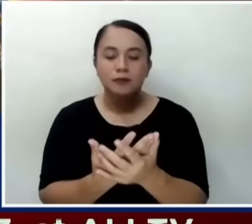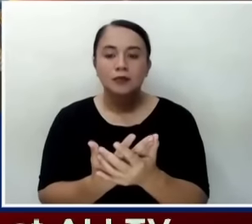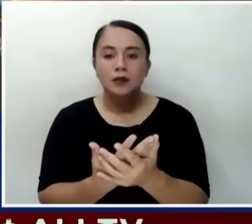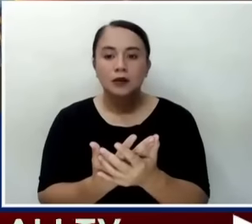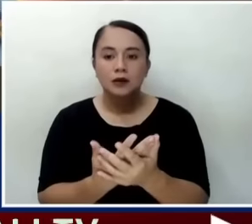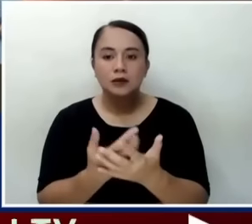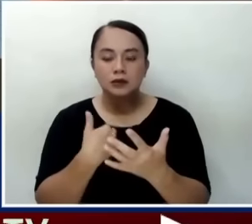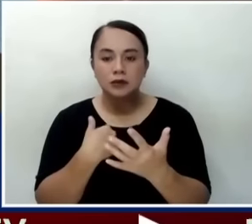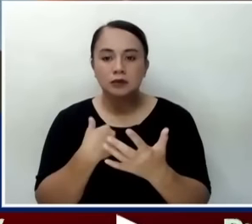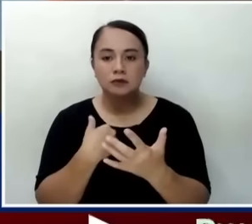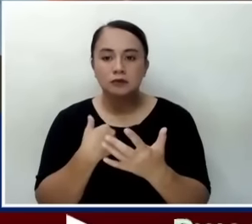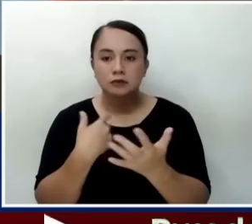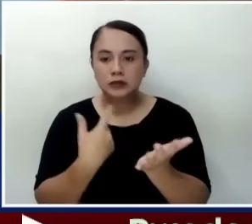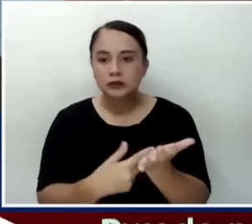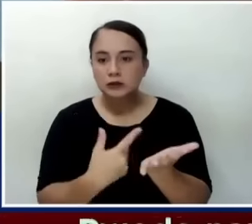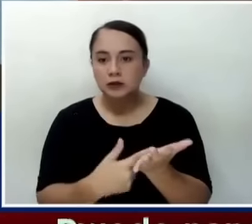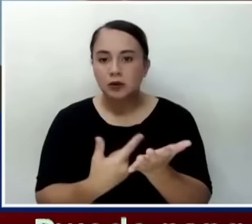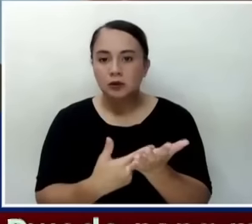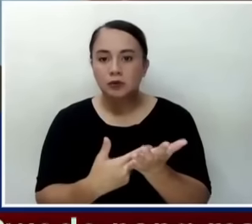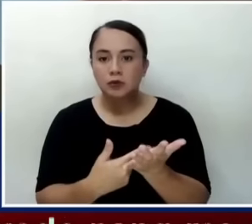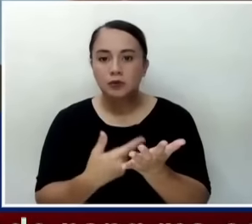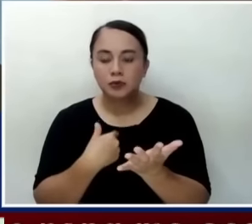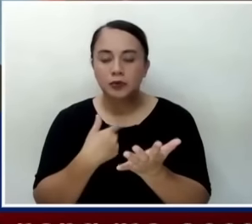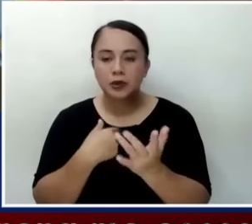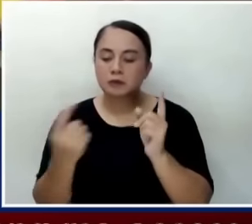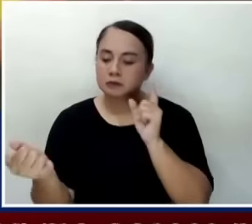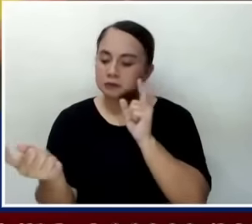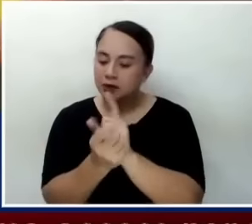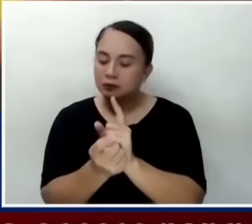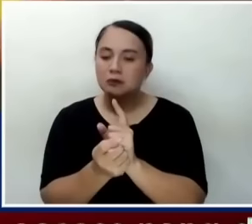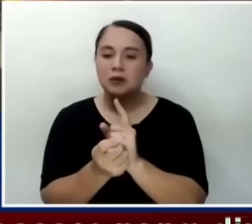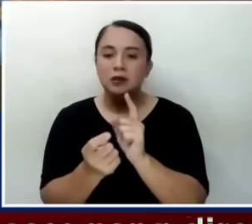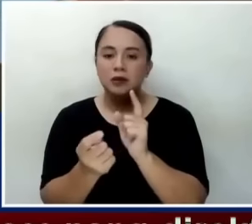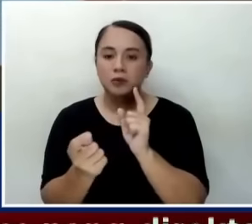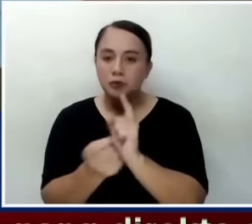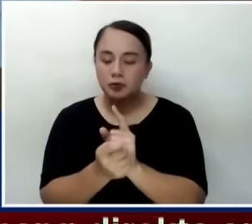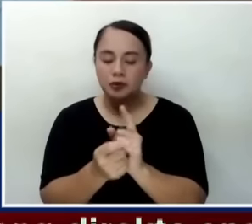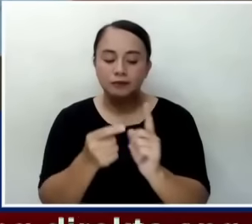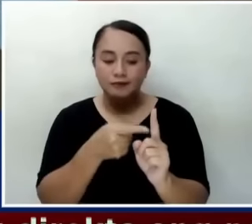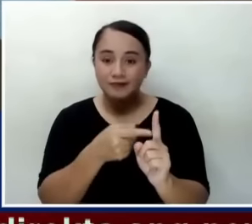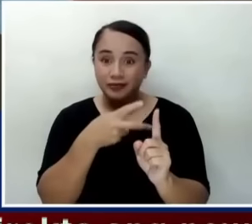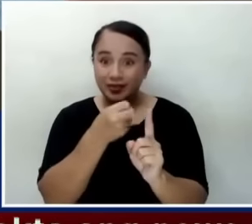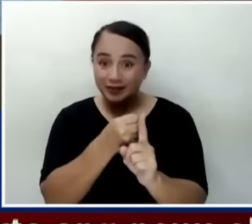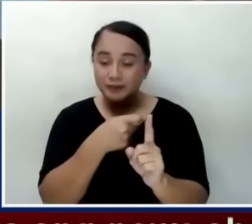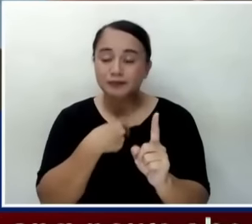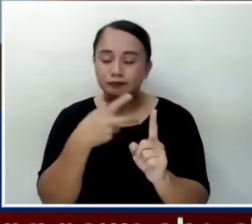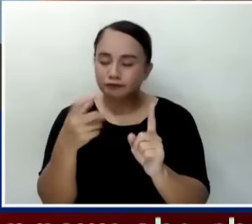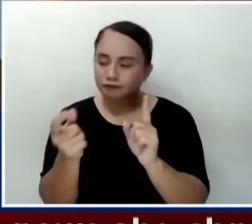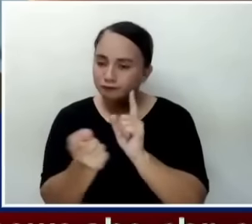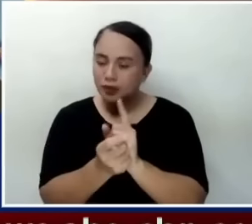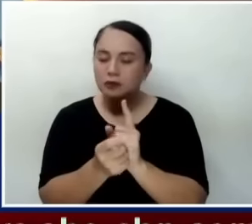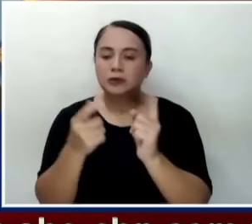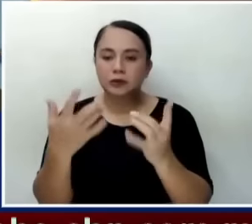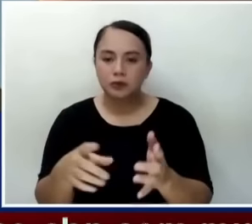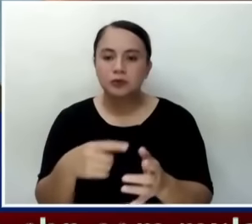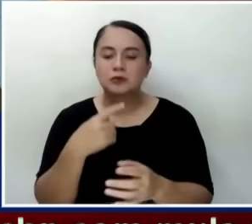magpapalit. But when meet up na nila si victim, doon na sila nagdeklara